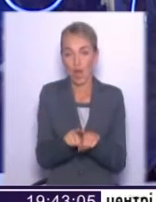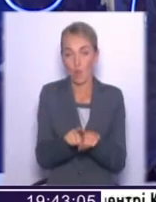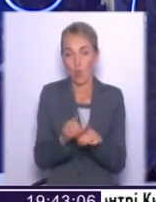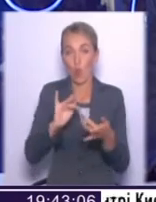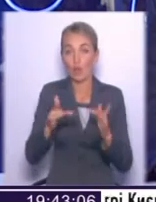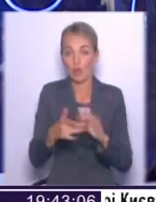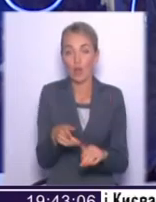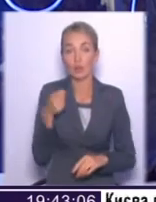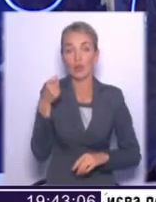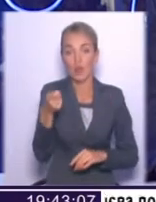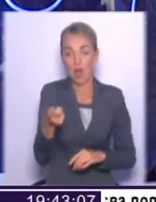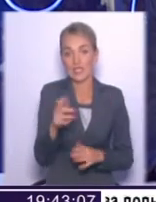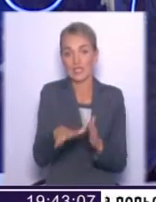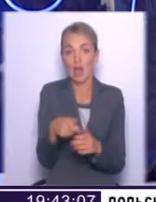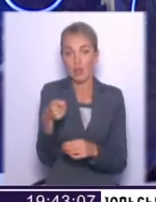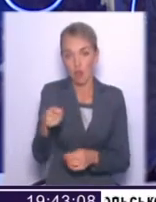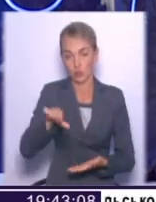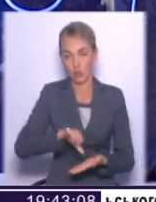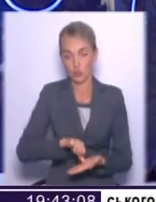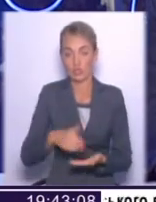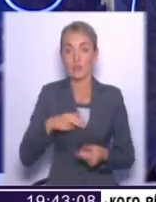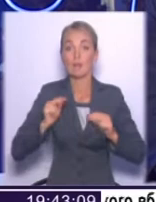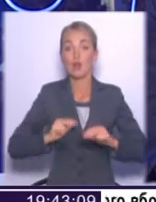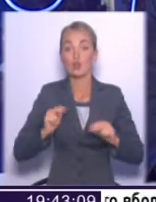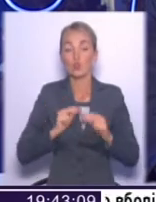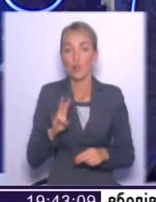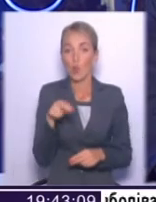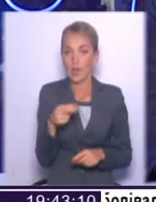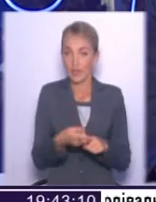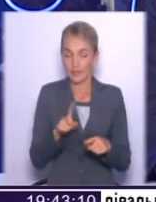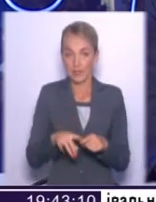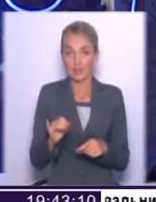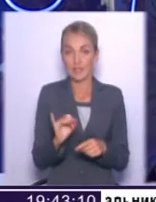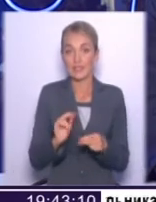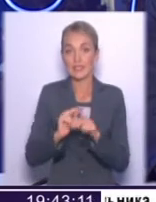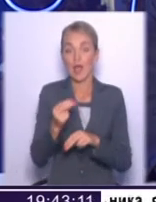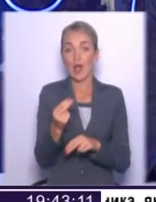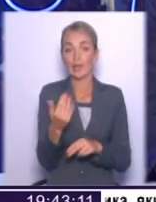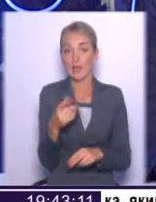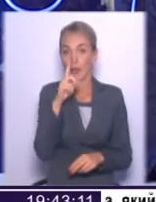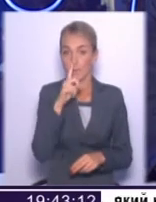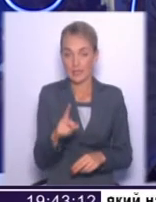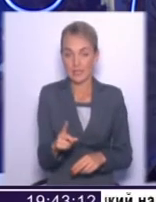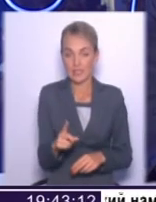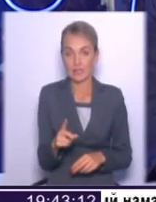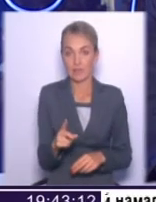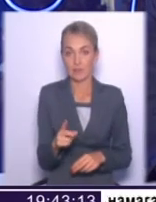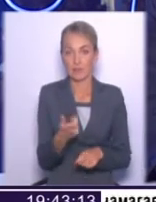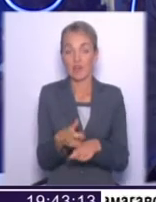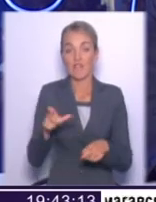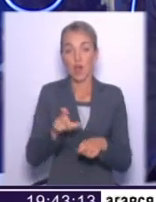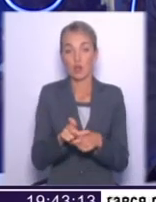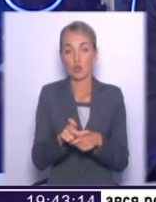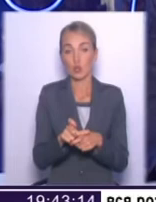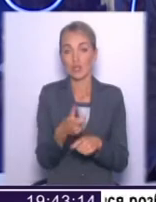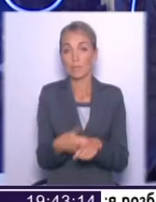свою заявку на участь. Ми працюємо над тим, і вже за декілька місяців навіть довідок переважно їх більшості